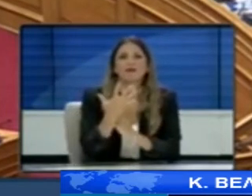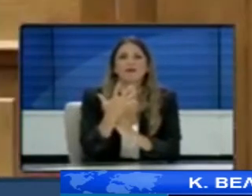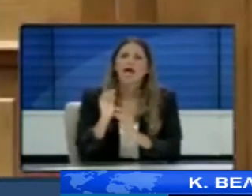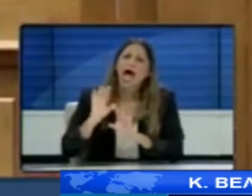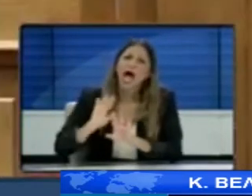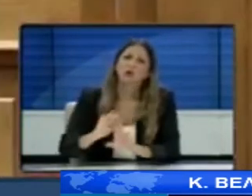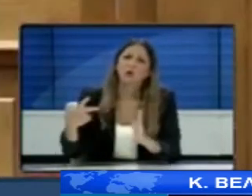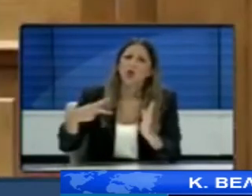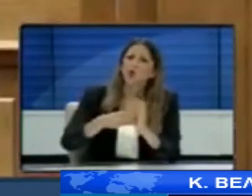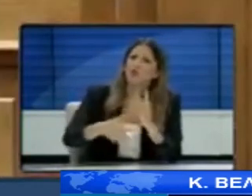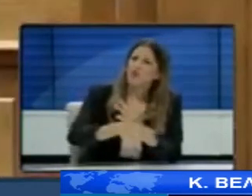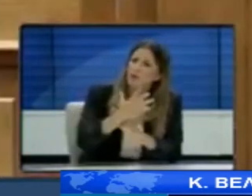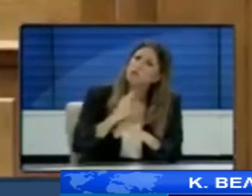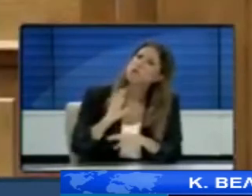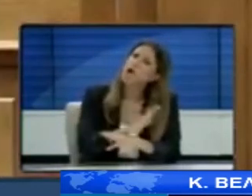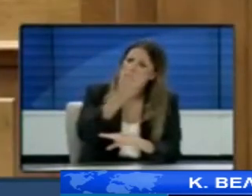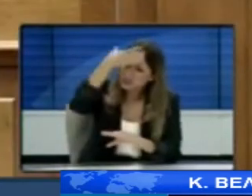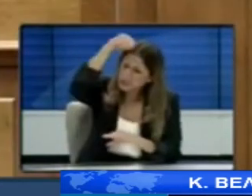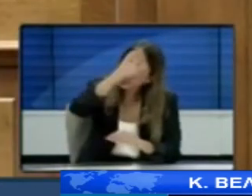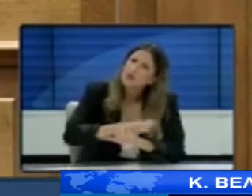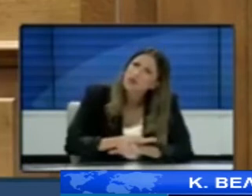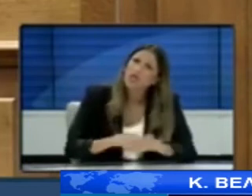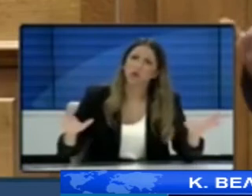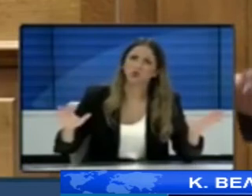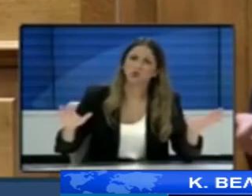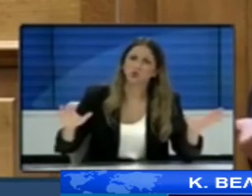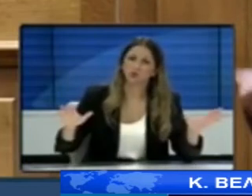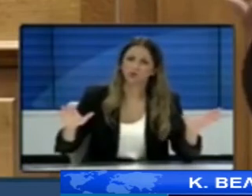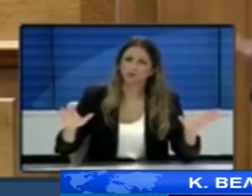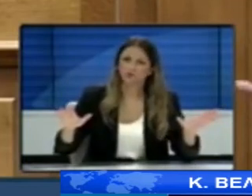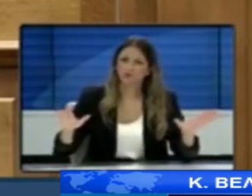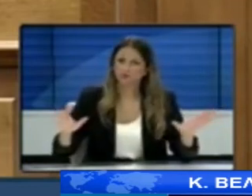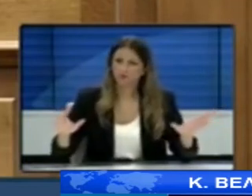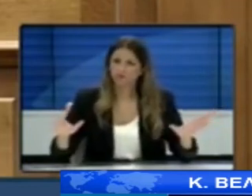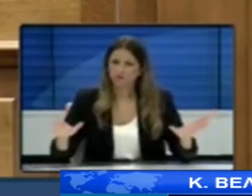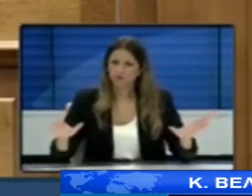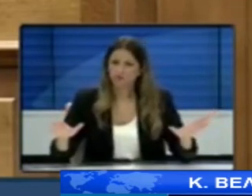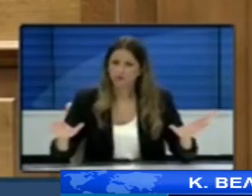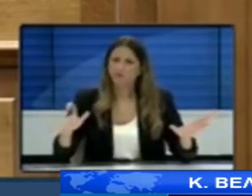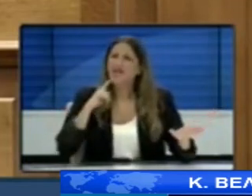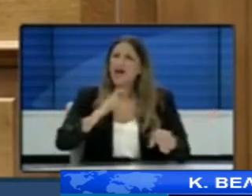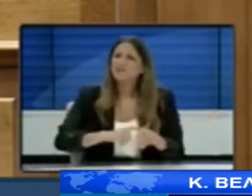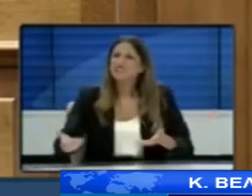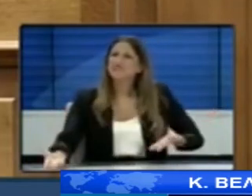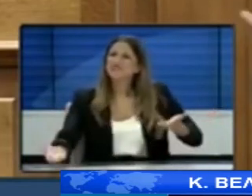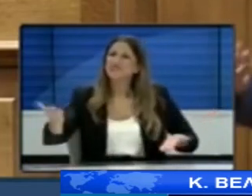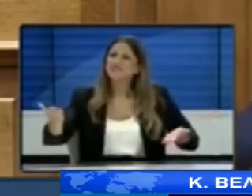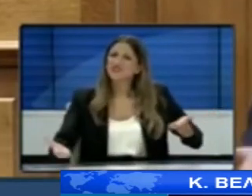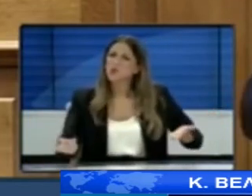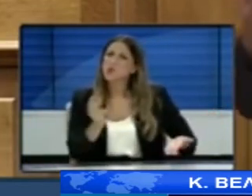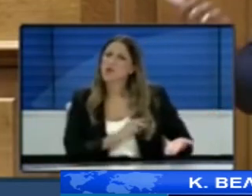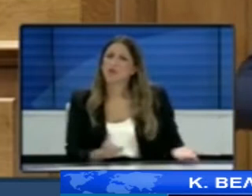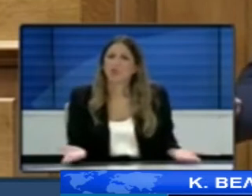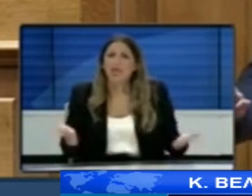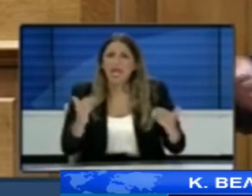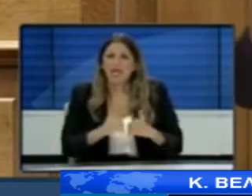αυτούς. Διότι πολύ απλά όταν αναφέρεσαι σε αυτούς, μπαίνετε στη λογική το μη χειρον βέλτιστον. Δεν μπορεί η Νέα Δημοκρατία, αυτή